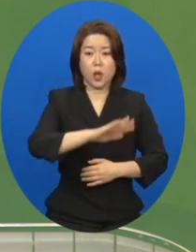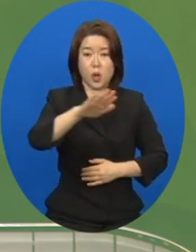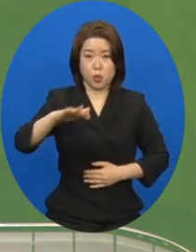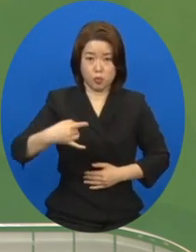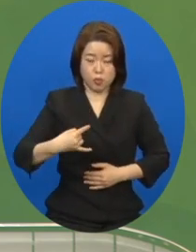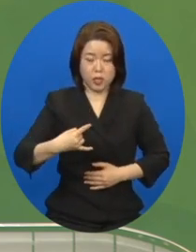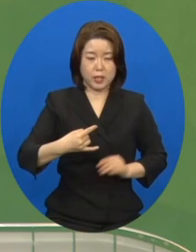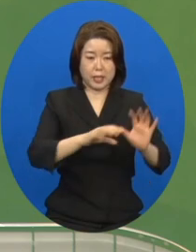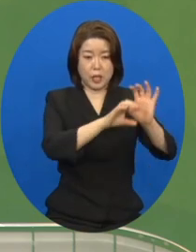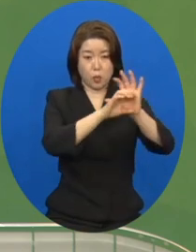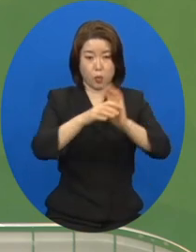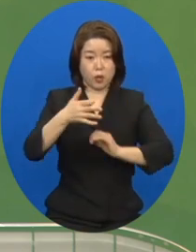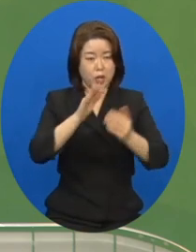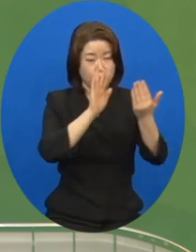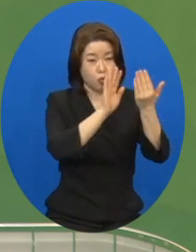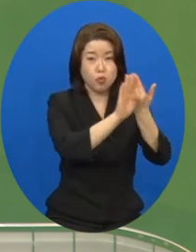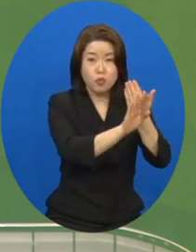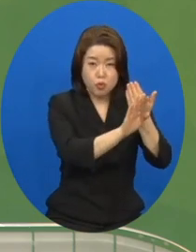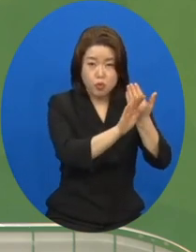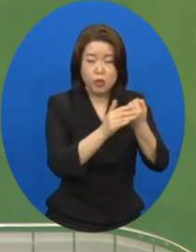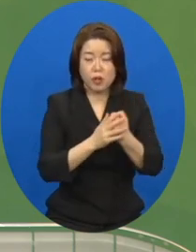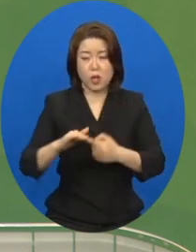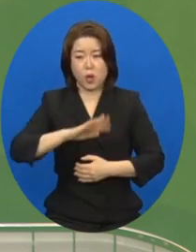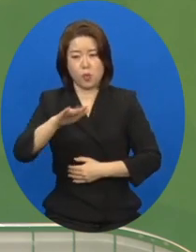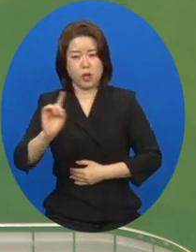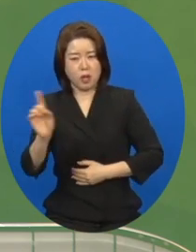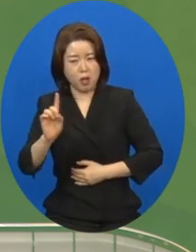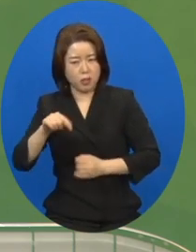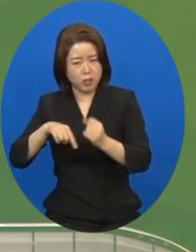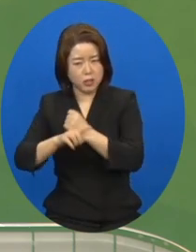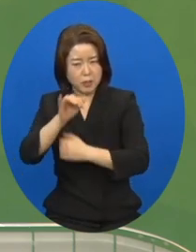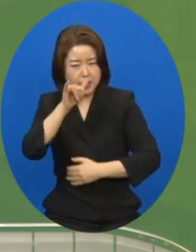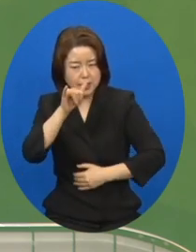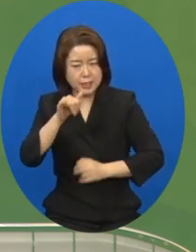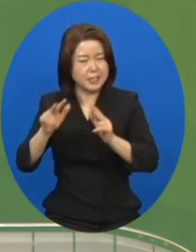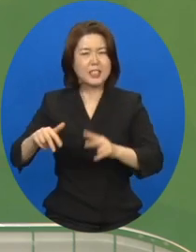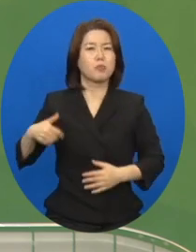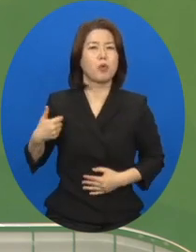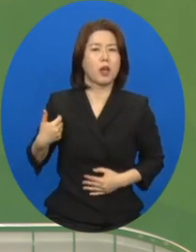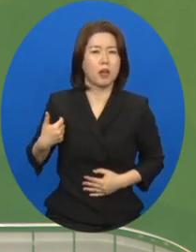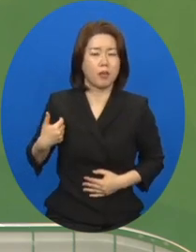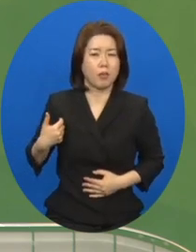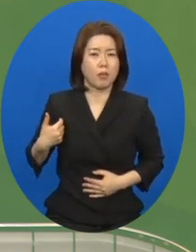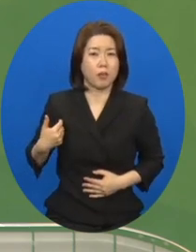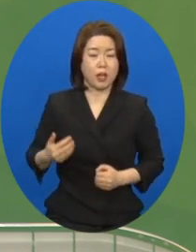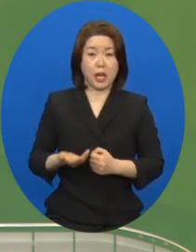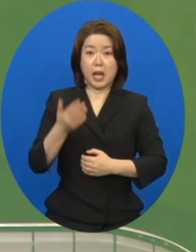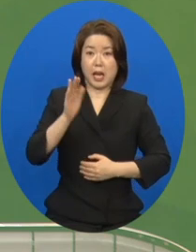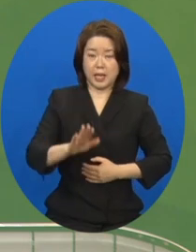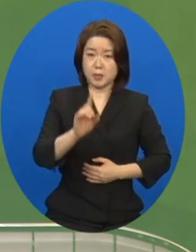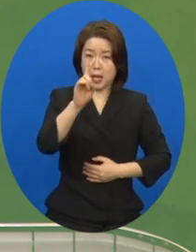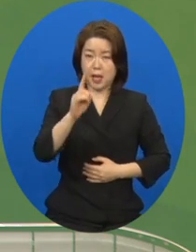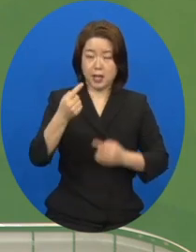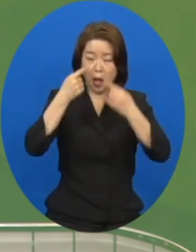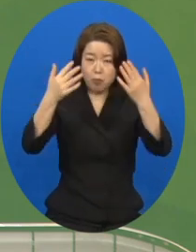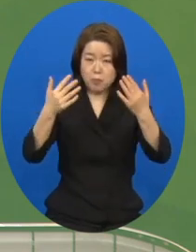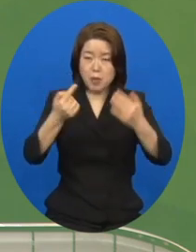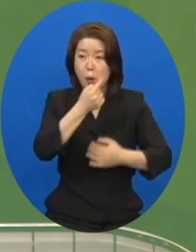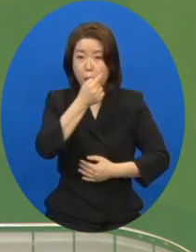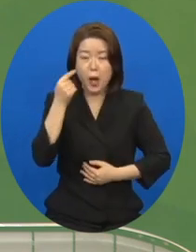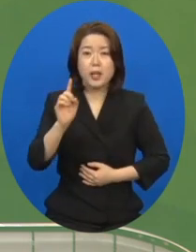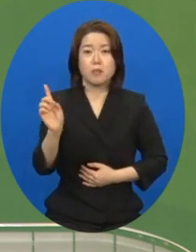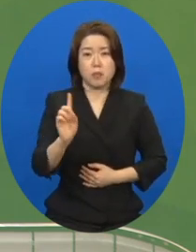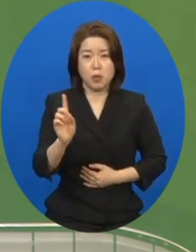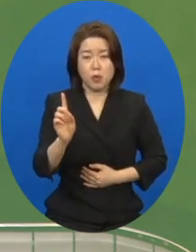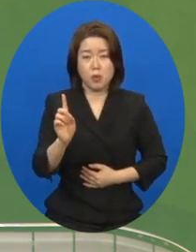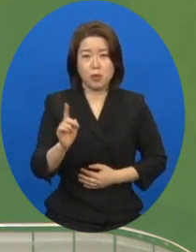코로나19 이후가 우리에게 어떤 의미가 있을지 지금은 몰라요. 그렇지만 한 가지 분명히 확인할 것은